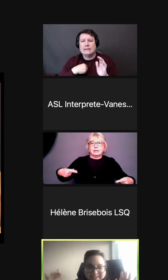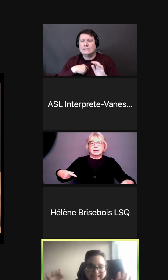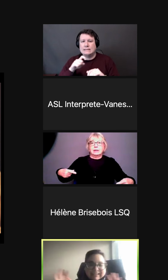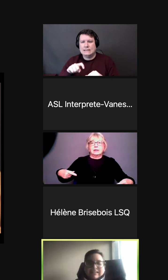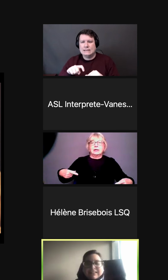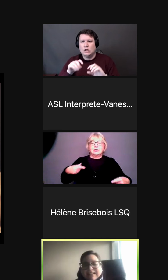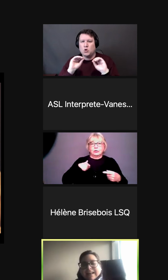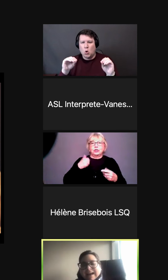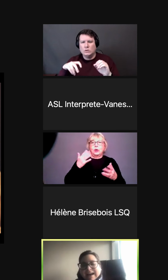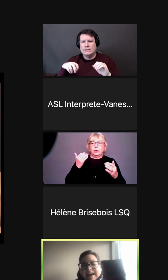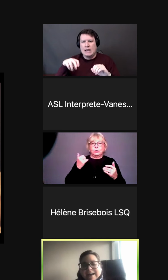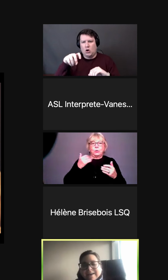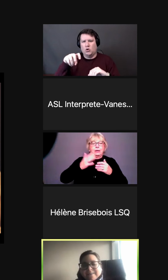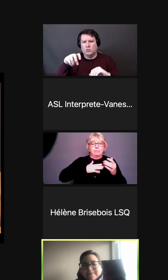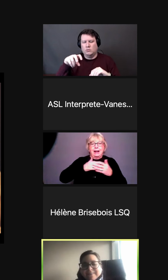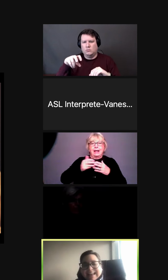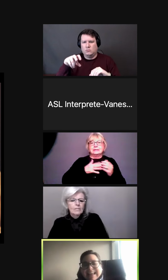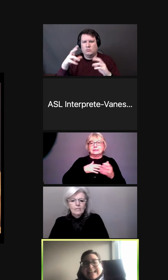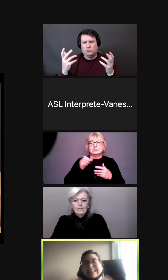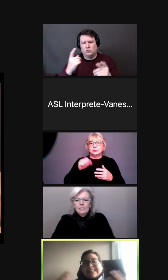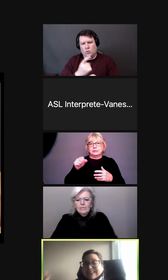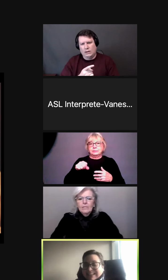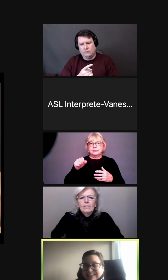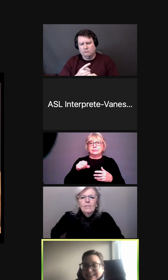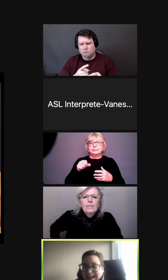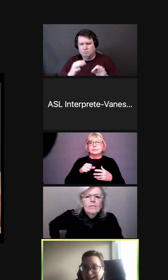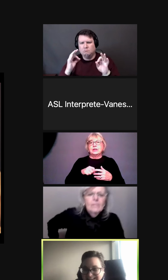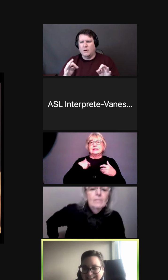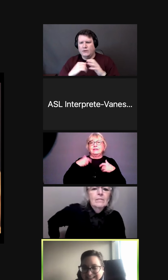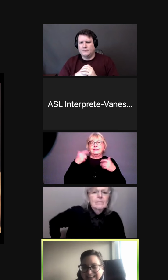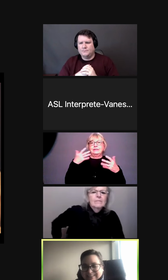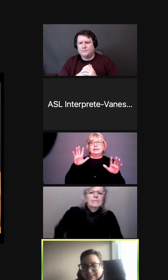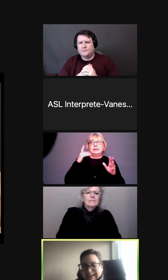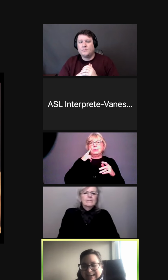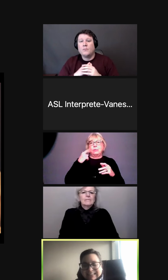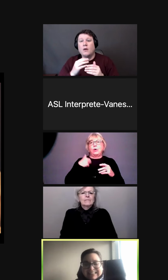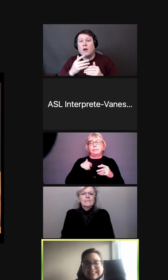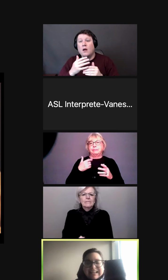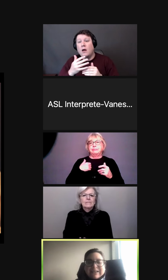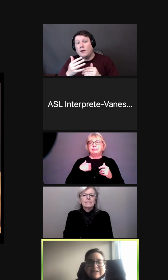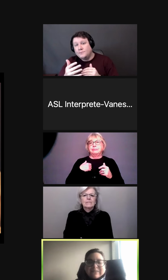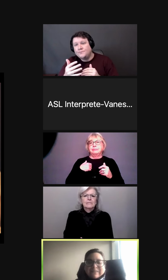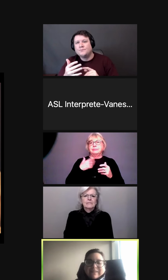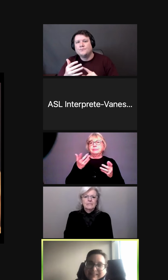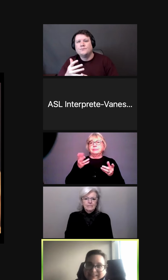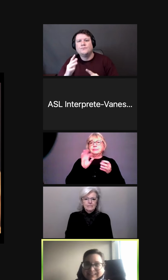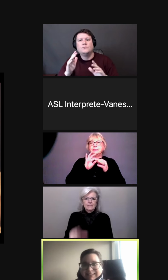besoin d'un espace. OK, c'est terminé pour moi. mais lorsque